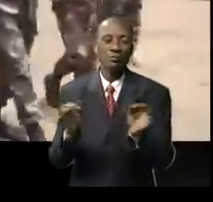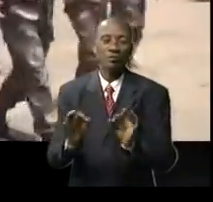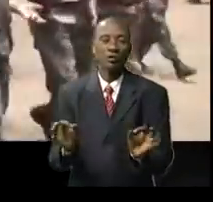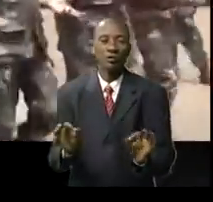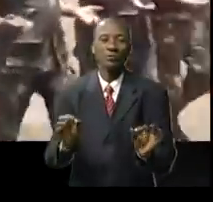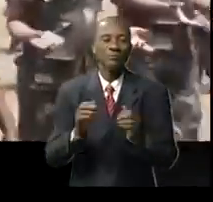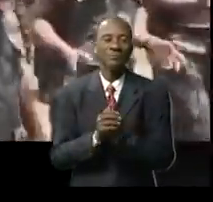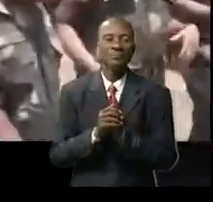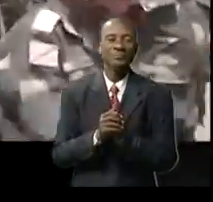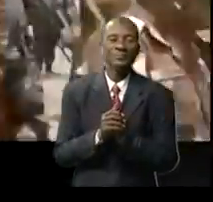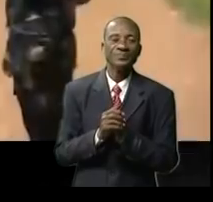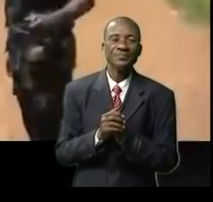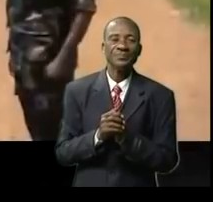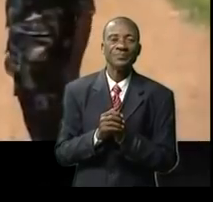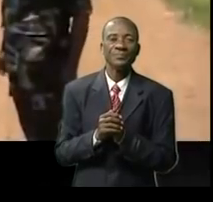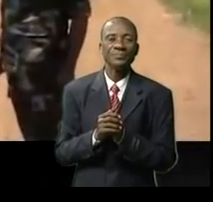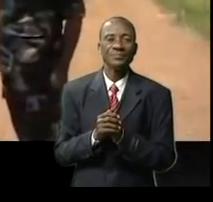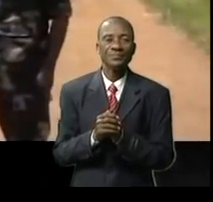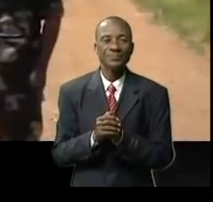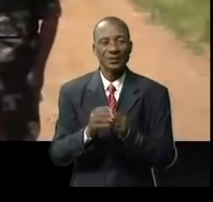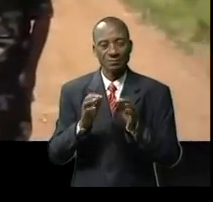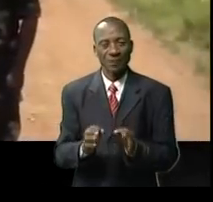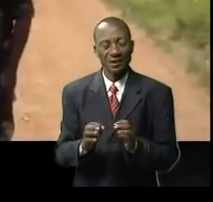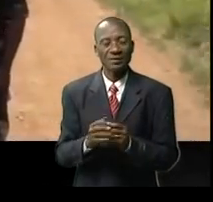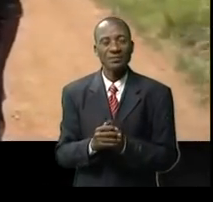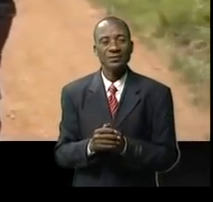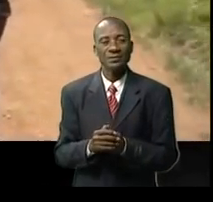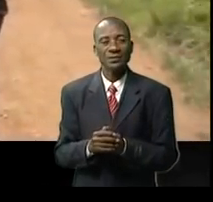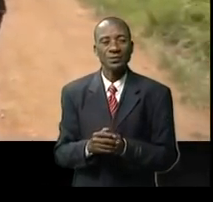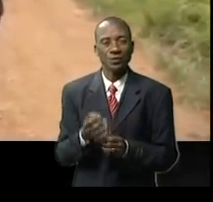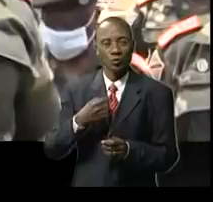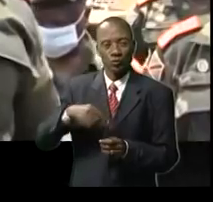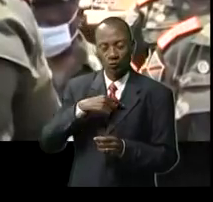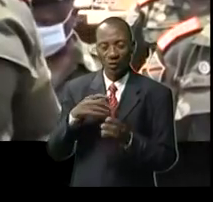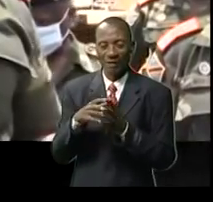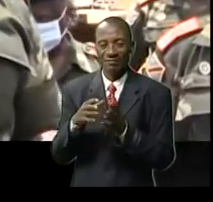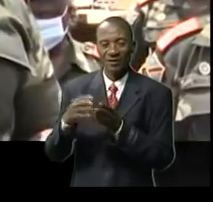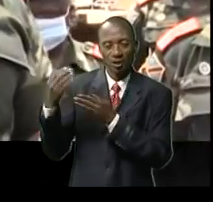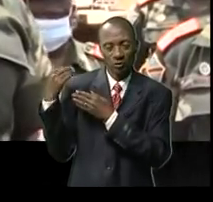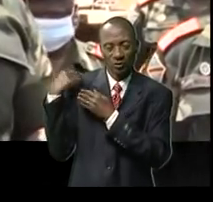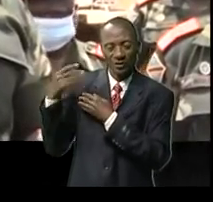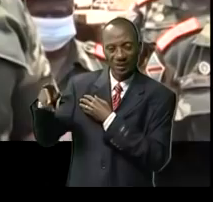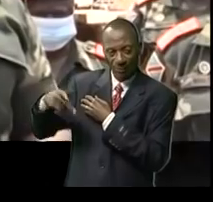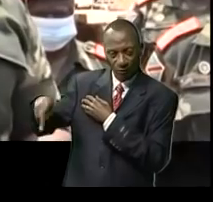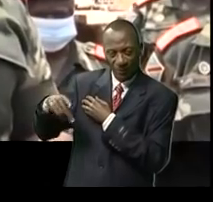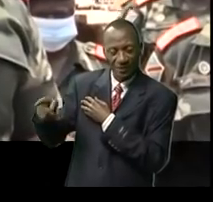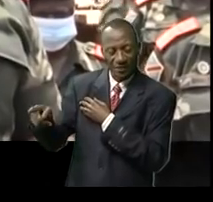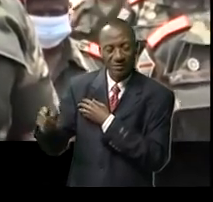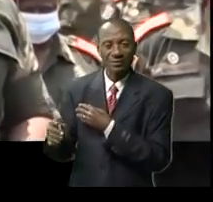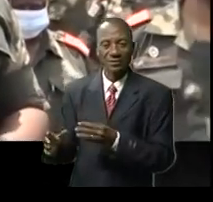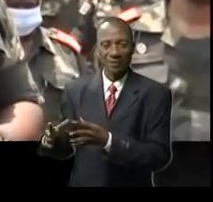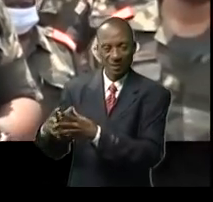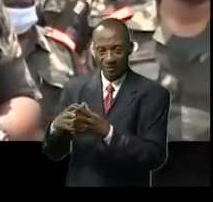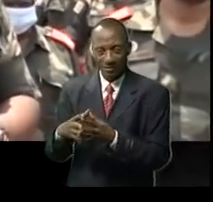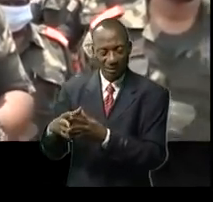le gouverneur de la province pour évaluer les opérations militaires qui se font et qui